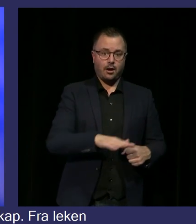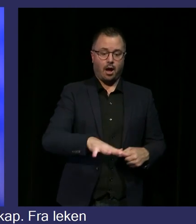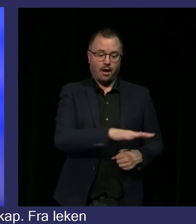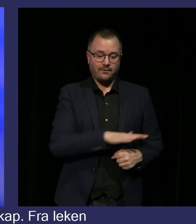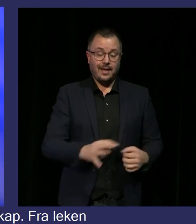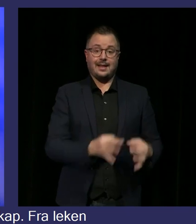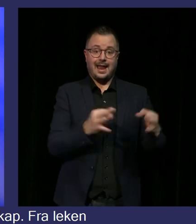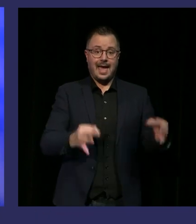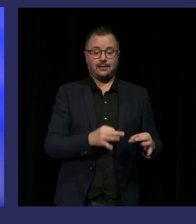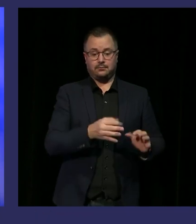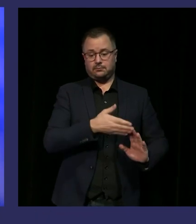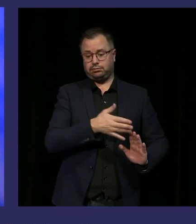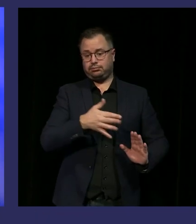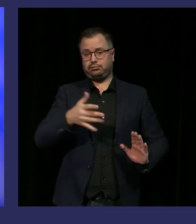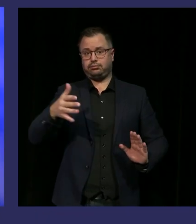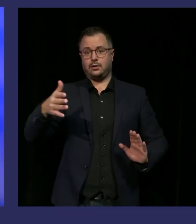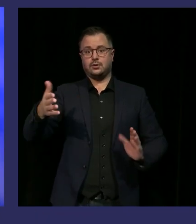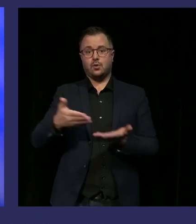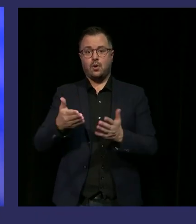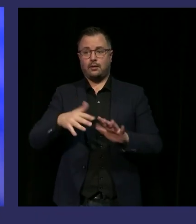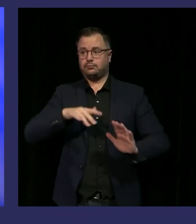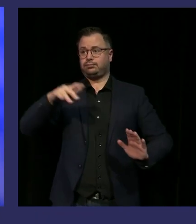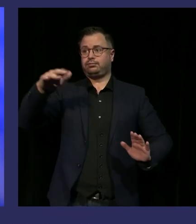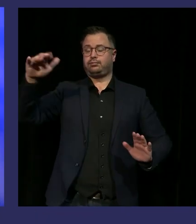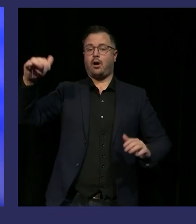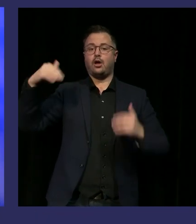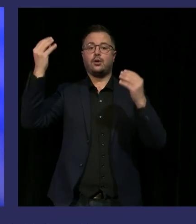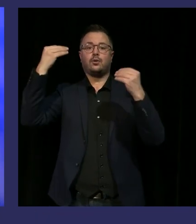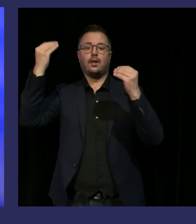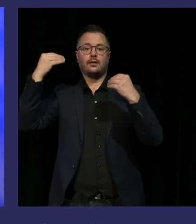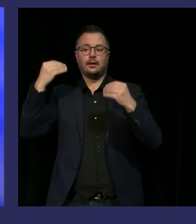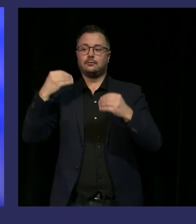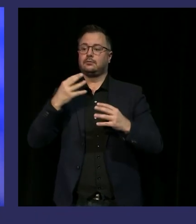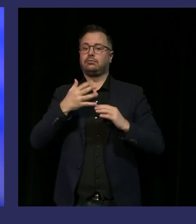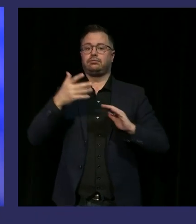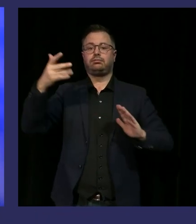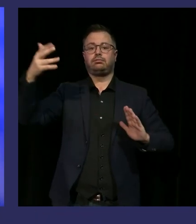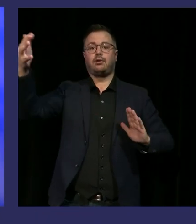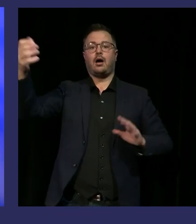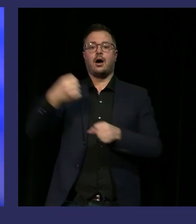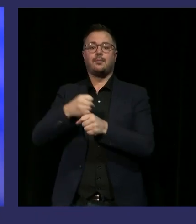til videre opplæring, høyere utdanning og til slutt deltagelse i arbeidsliv og fritid.